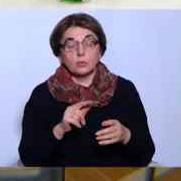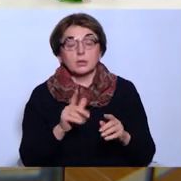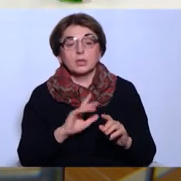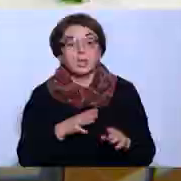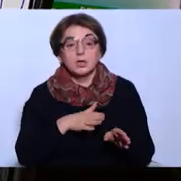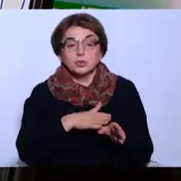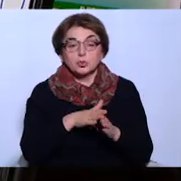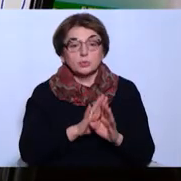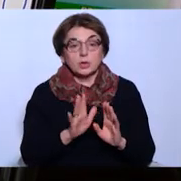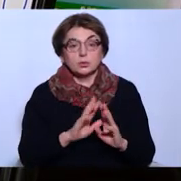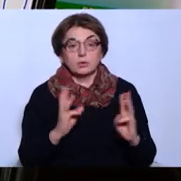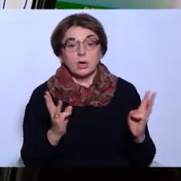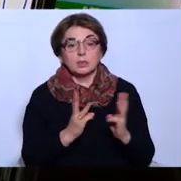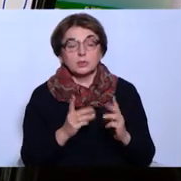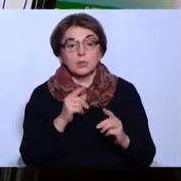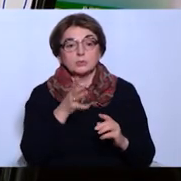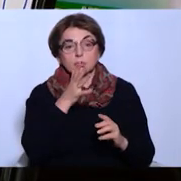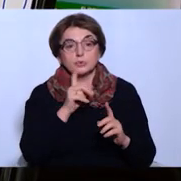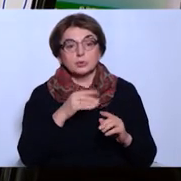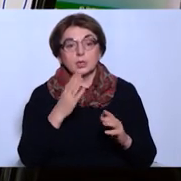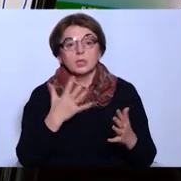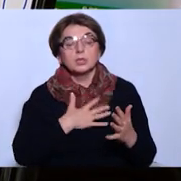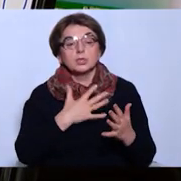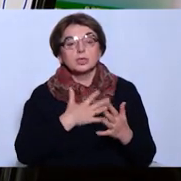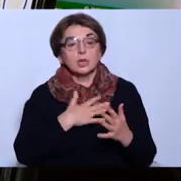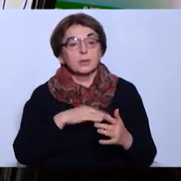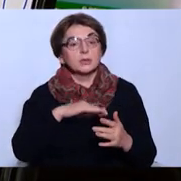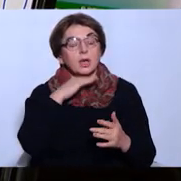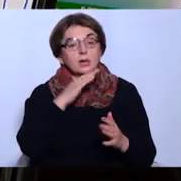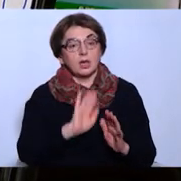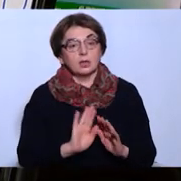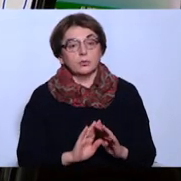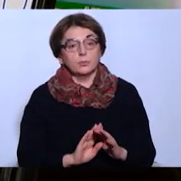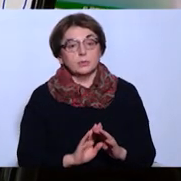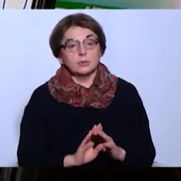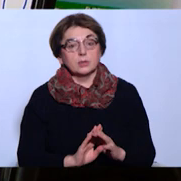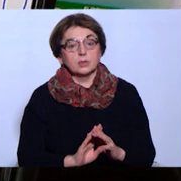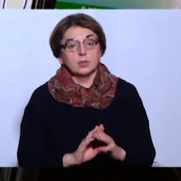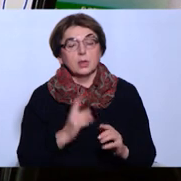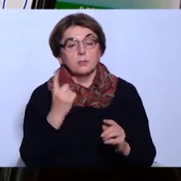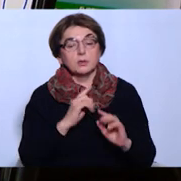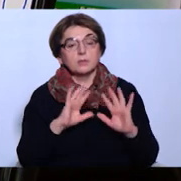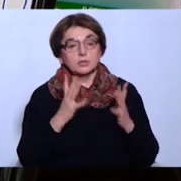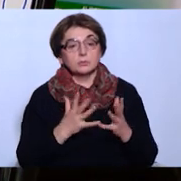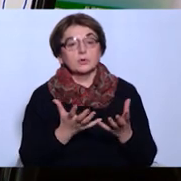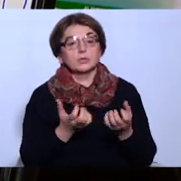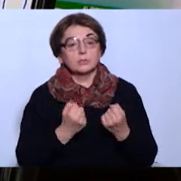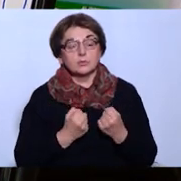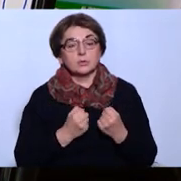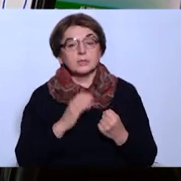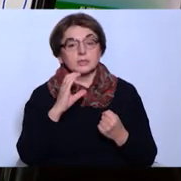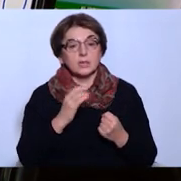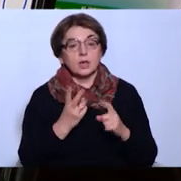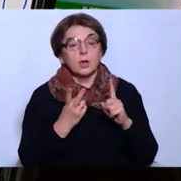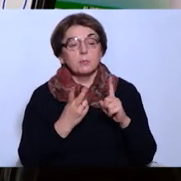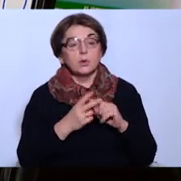წვას, არასრული წვა მიმდინარეობს მაშინ, როდესაც ჟანგბადის საკმარისი რაოდენობა არ არის. პირველ შემთხვევაში შეიძლება მივიღოთ C, ხოლო